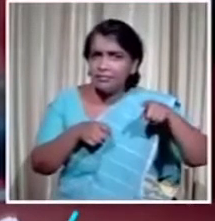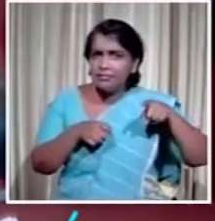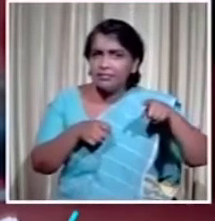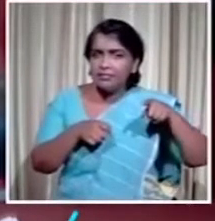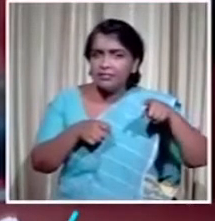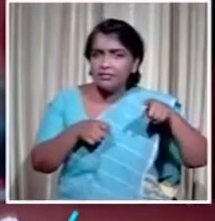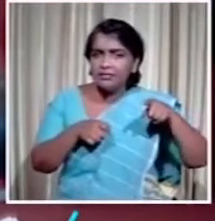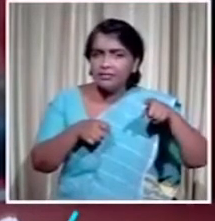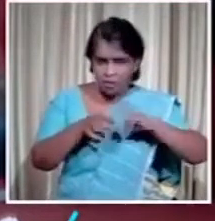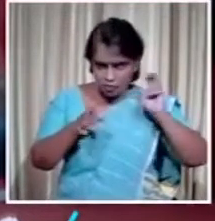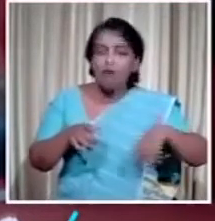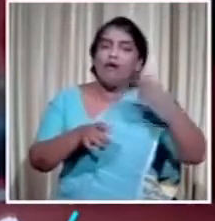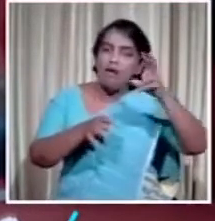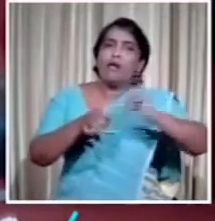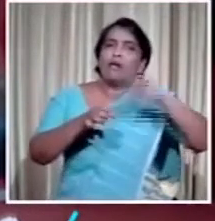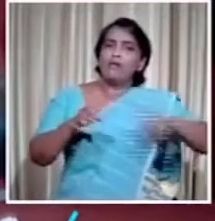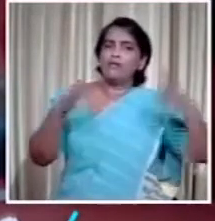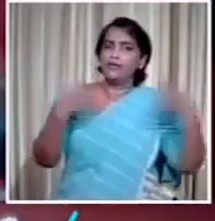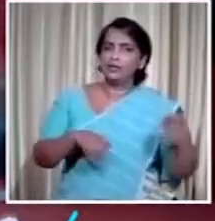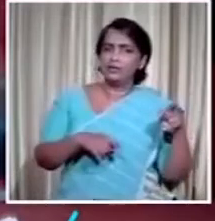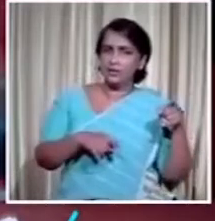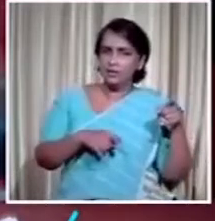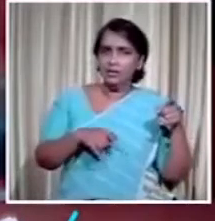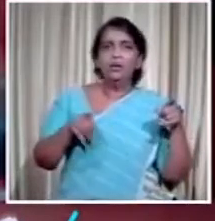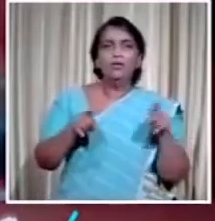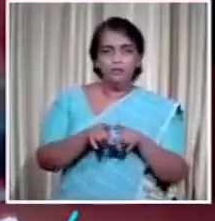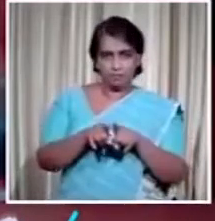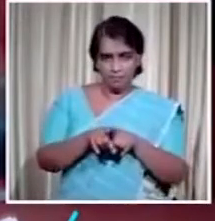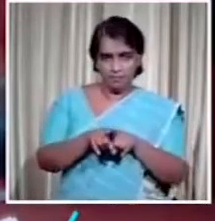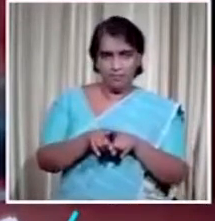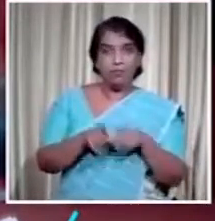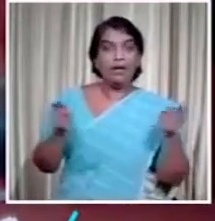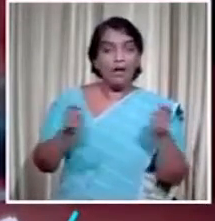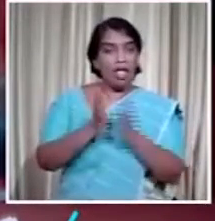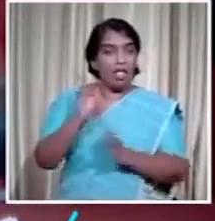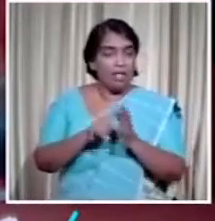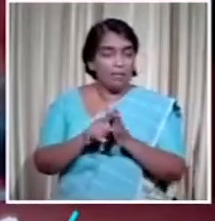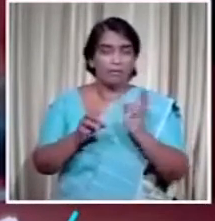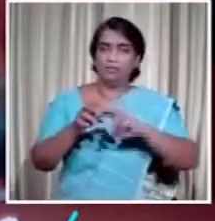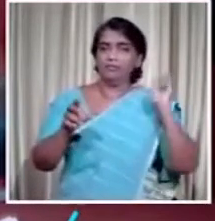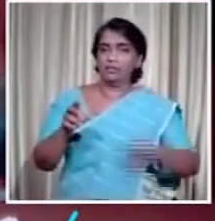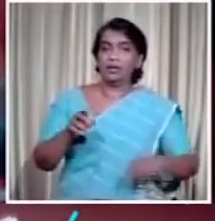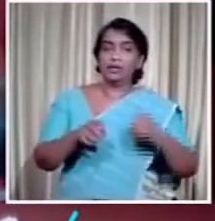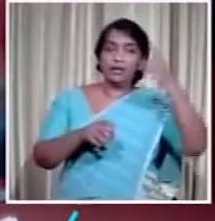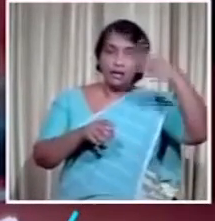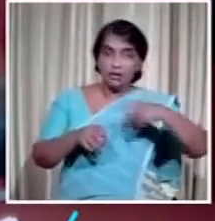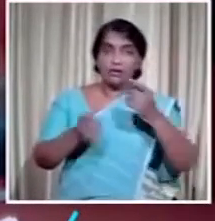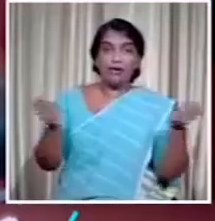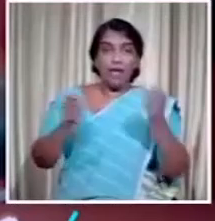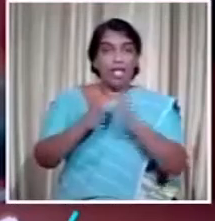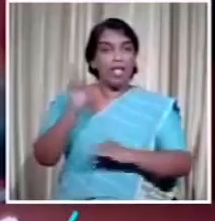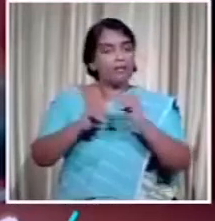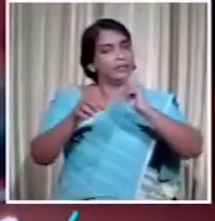Ane asunani a etumath illa asi thibenawa. එතකොට වෙළඳ ඇමති තිල්ලාස් වෙලා තිබෙනවා නියෝජ්‍ය වෙළඳ ඇමති තිල්ලාස්